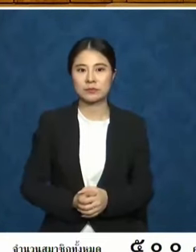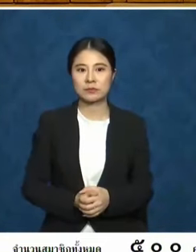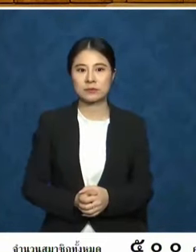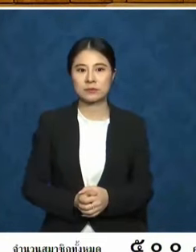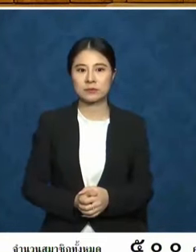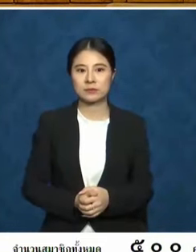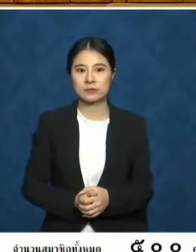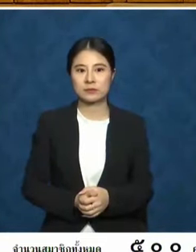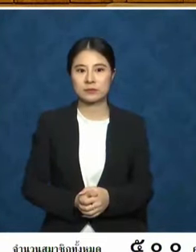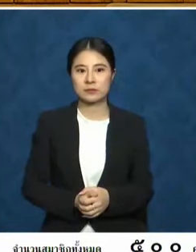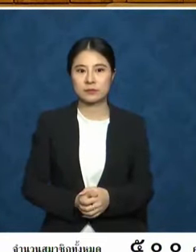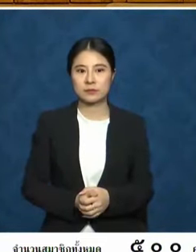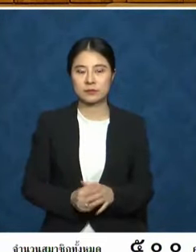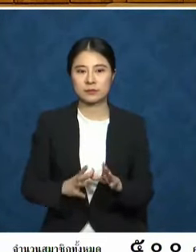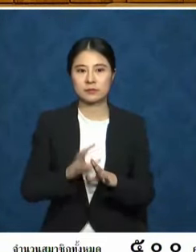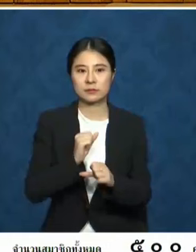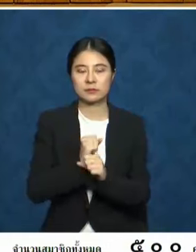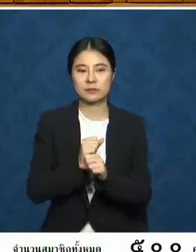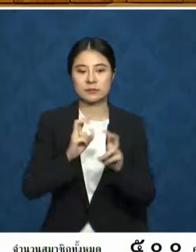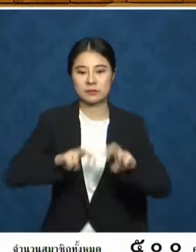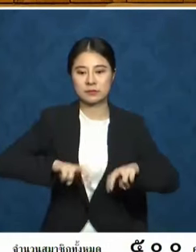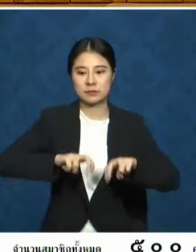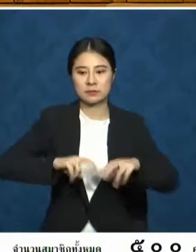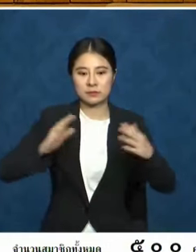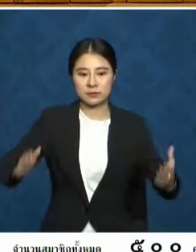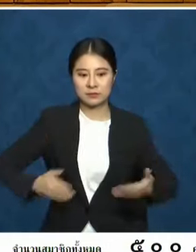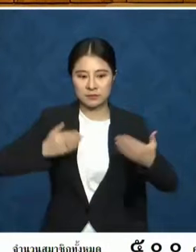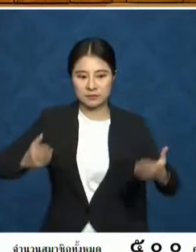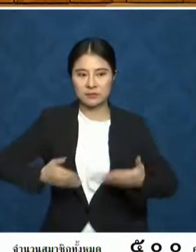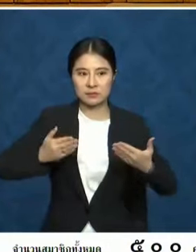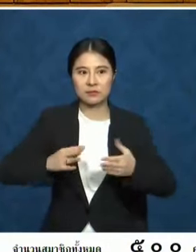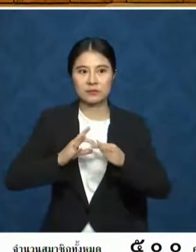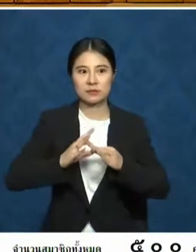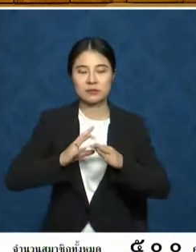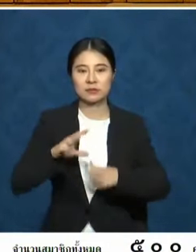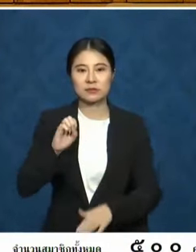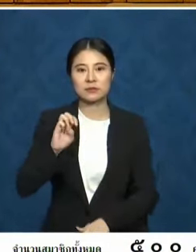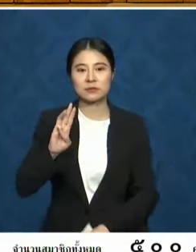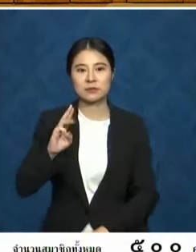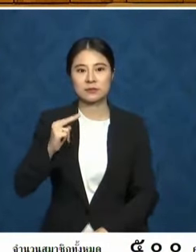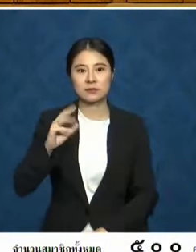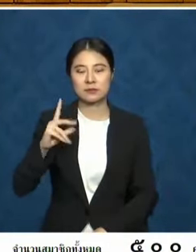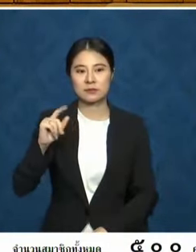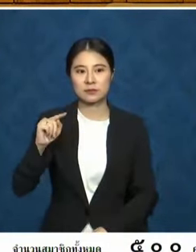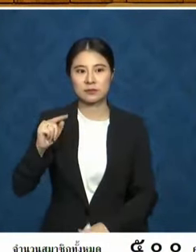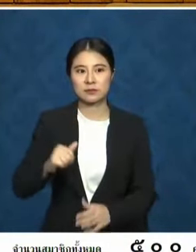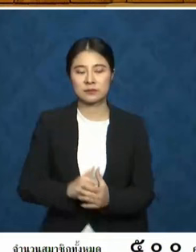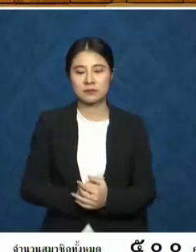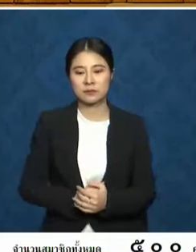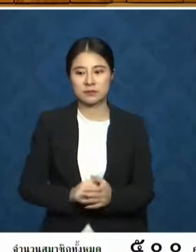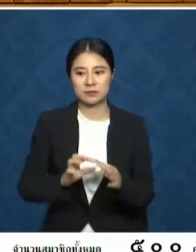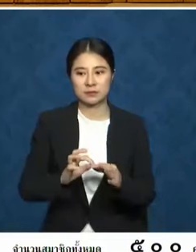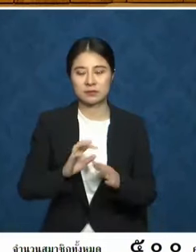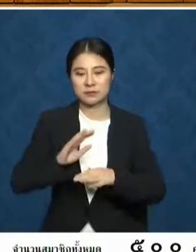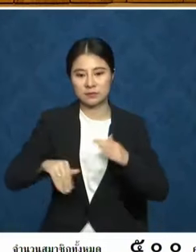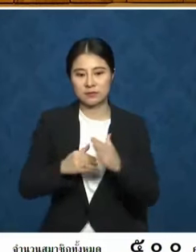็ขยับกุ่มวิจัย การสนับสนุณงานวิจัยภายใสวธช. ให้ตรงกับคามต้องการของ